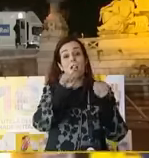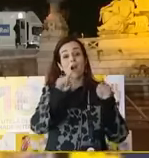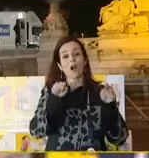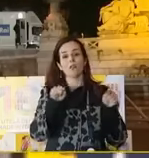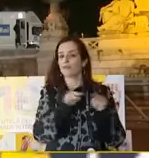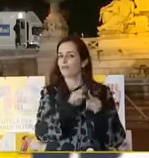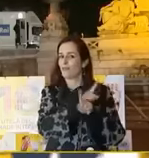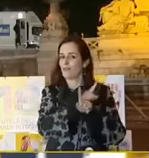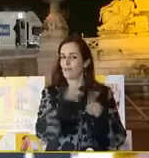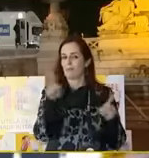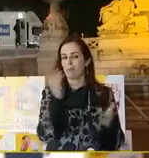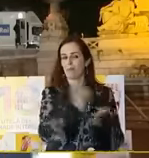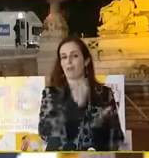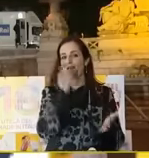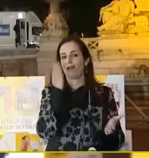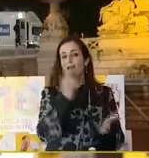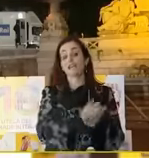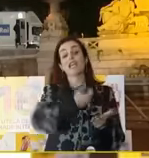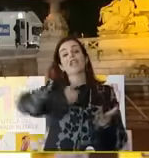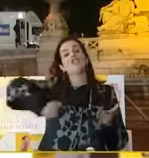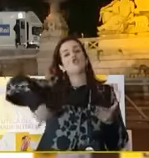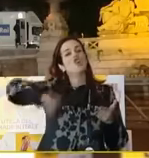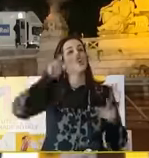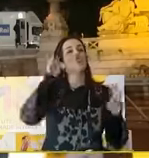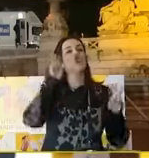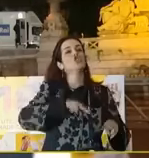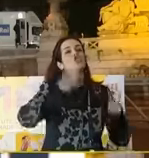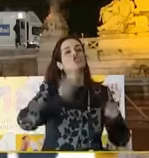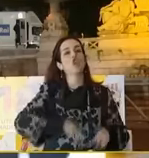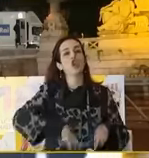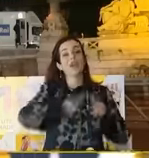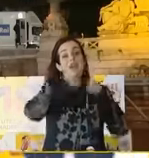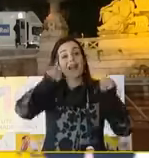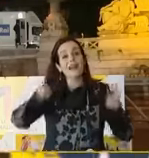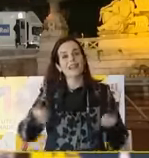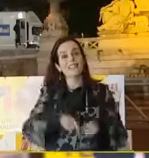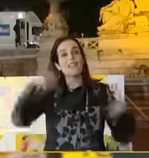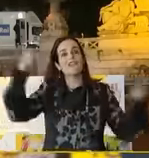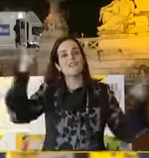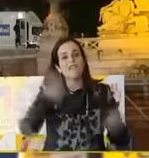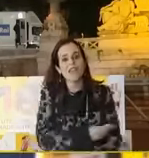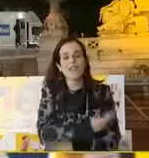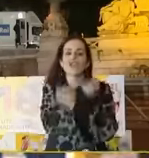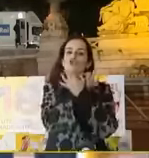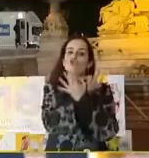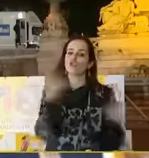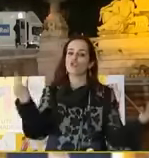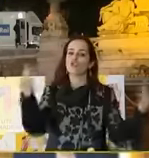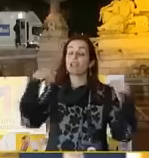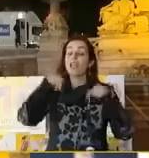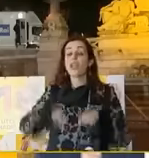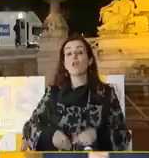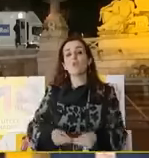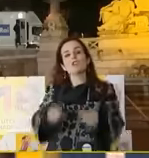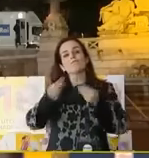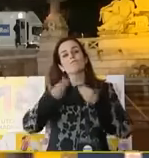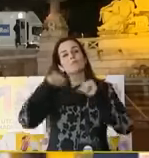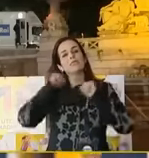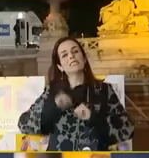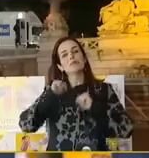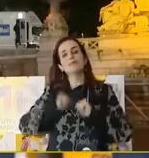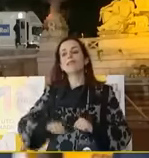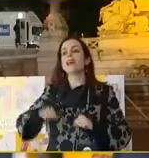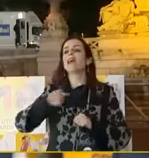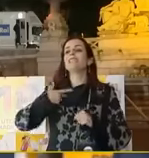controllare che quelle cartelle siano vere e giuste. E questo permetterà di ristabilire un nuovo clima